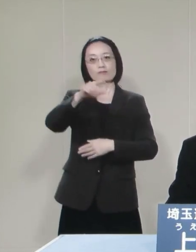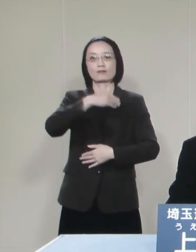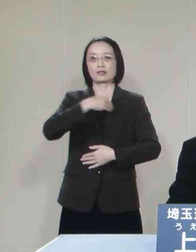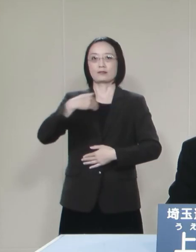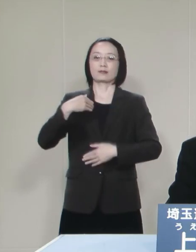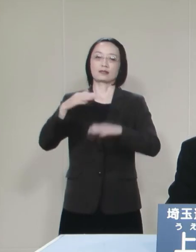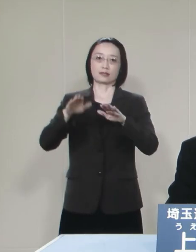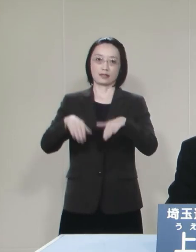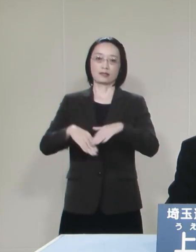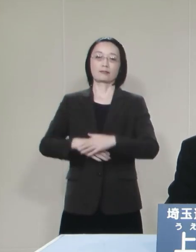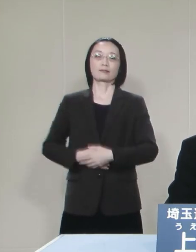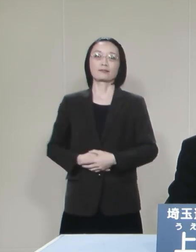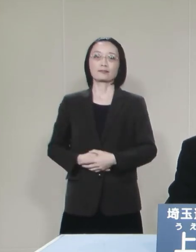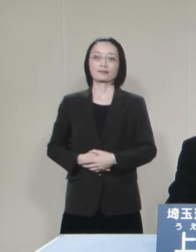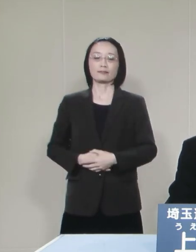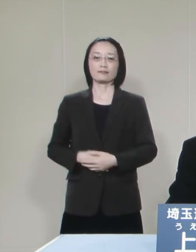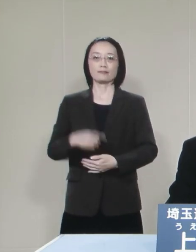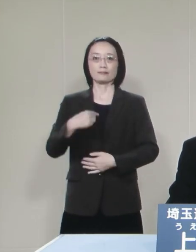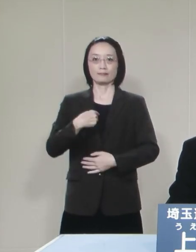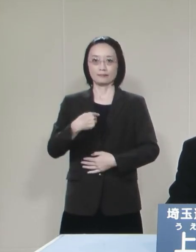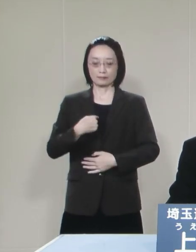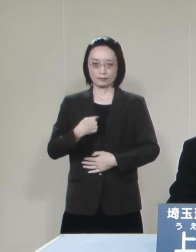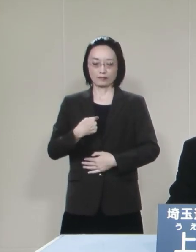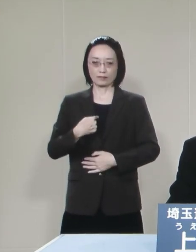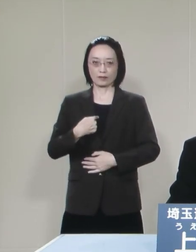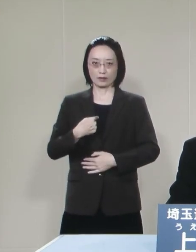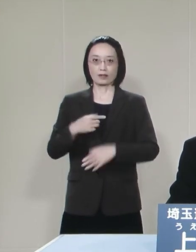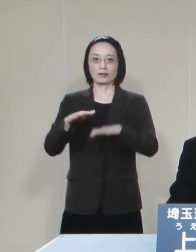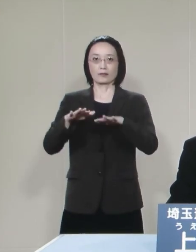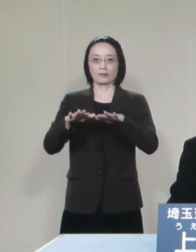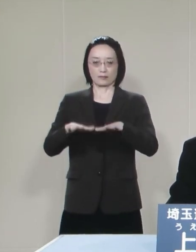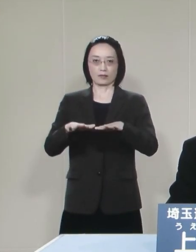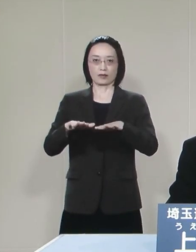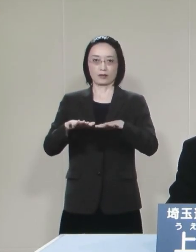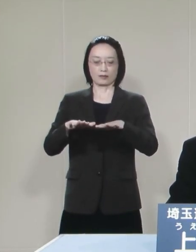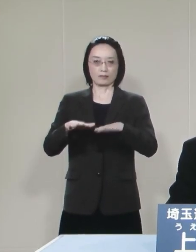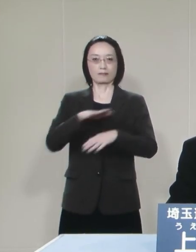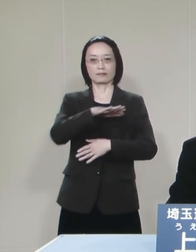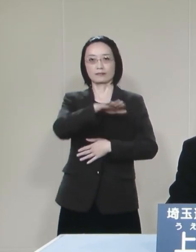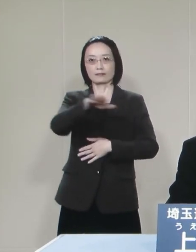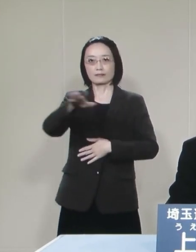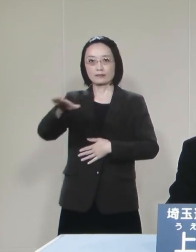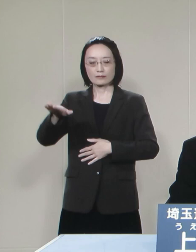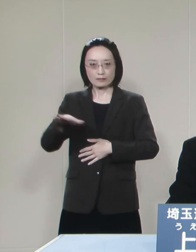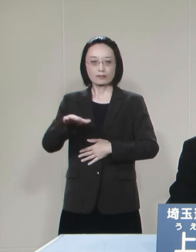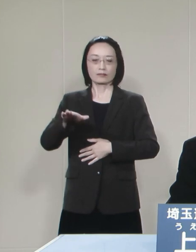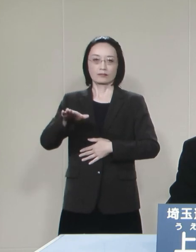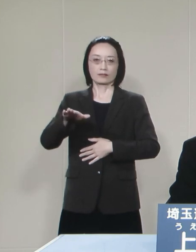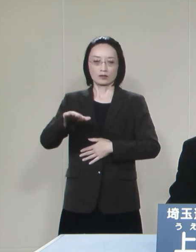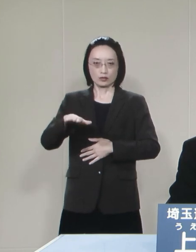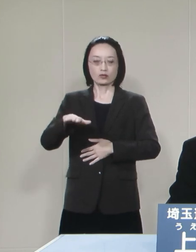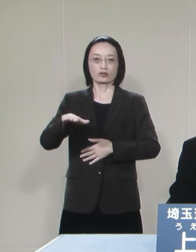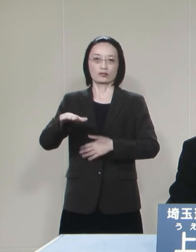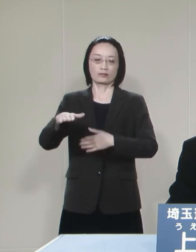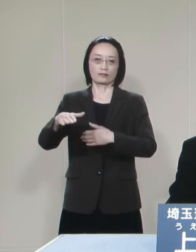ました。私はこの度多くの皆さんのご推薦があ